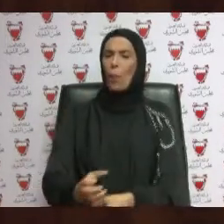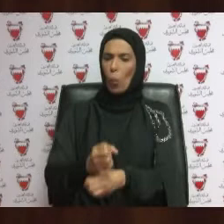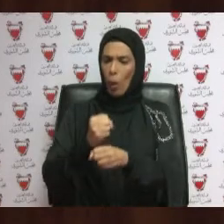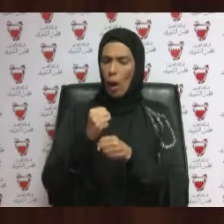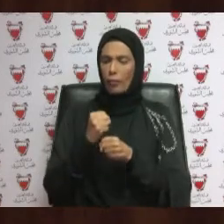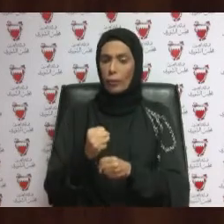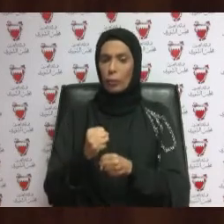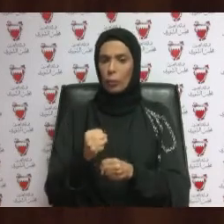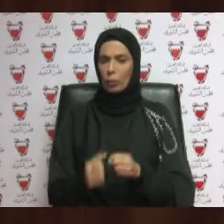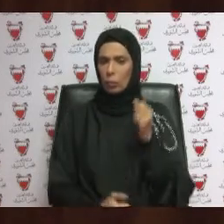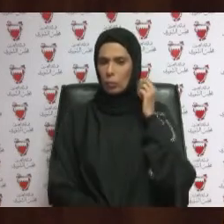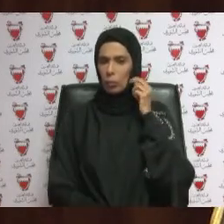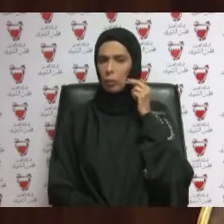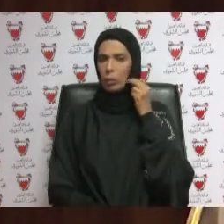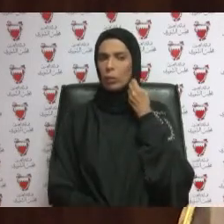للقيام بهذه